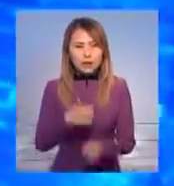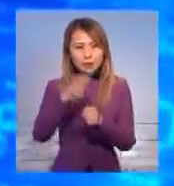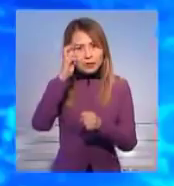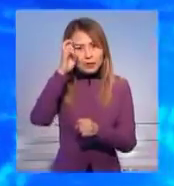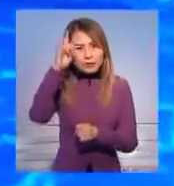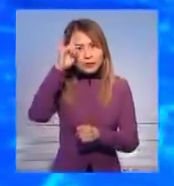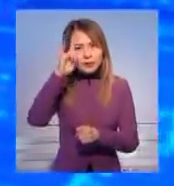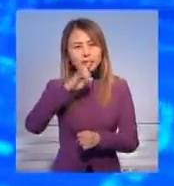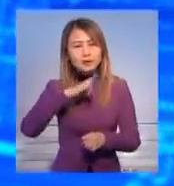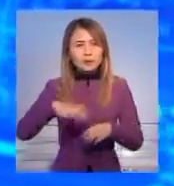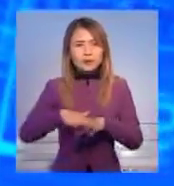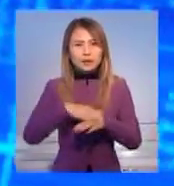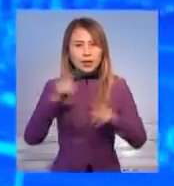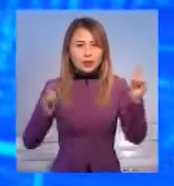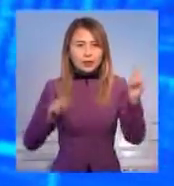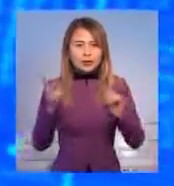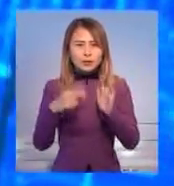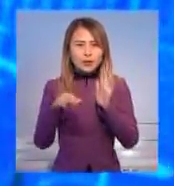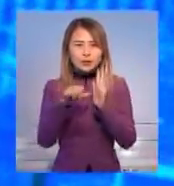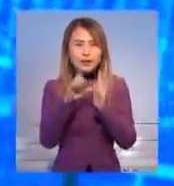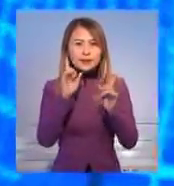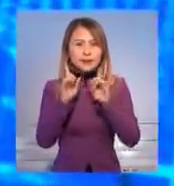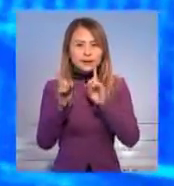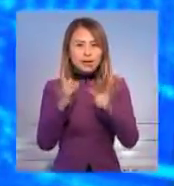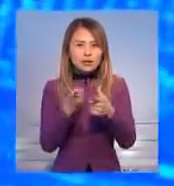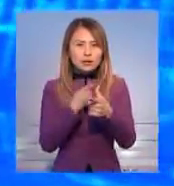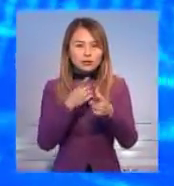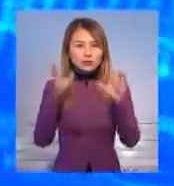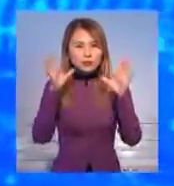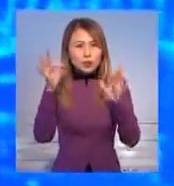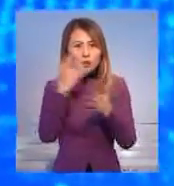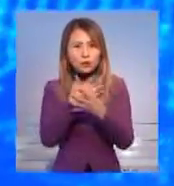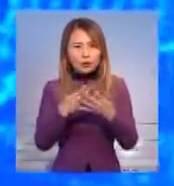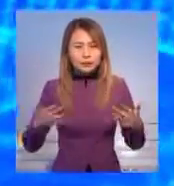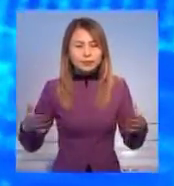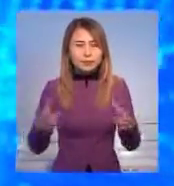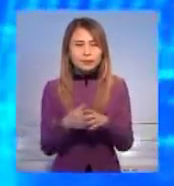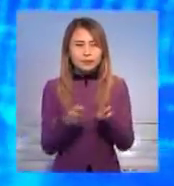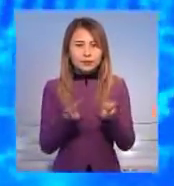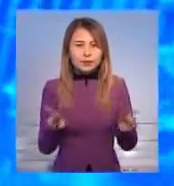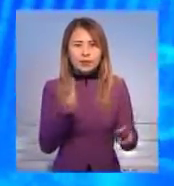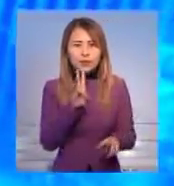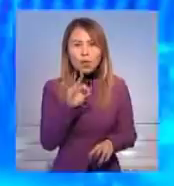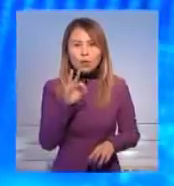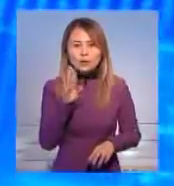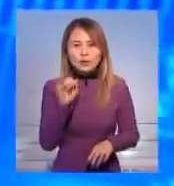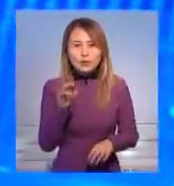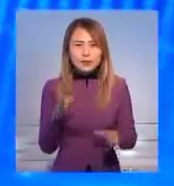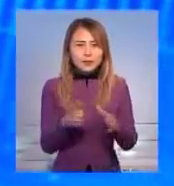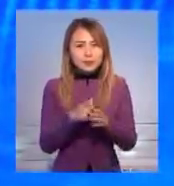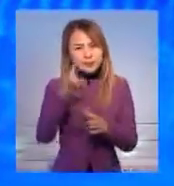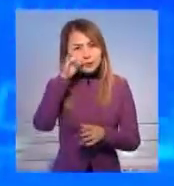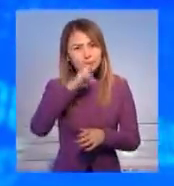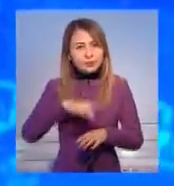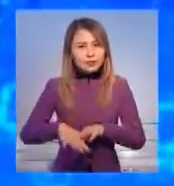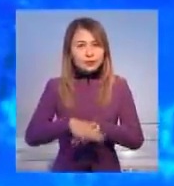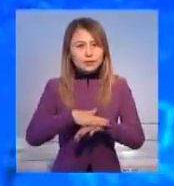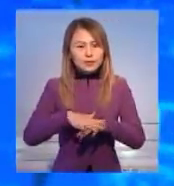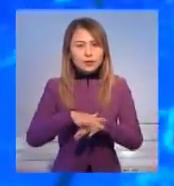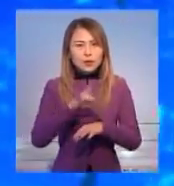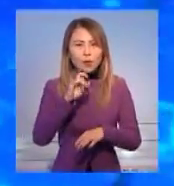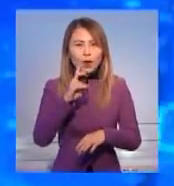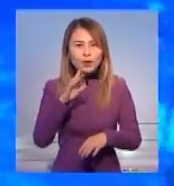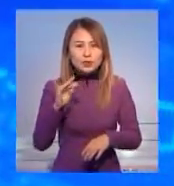Елбасы Қазақстан халықтар ассамблеясының 26-шы сессиясында дін істері және азаматтық қоғам министріне Нұр Отан партиясы мен Қазақстан халықтар